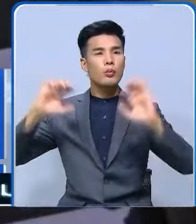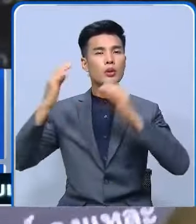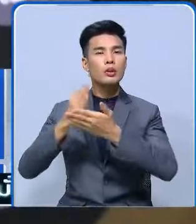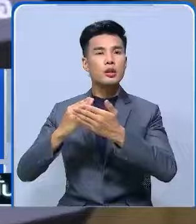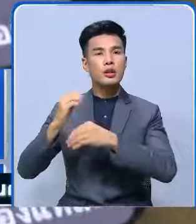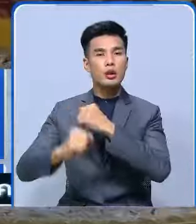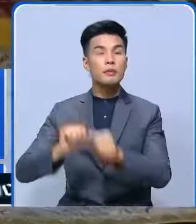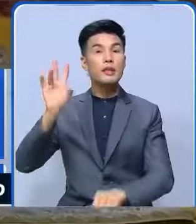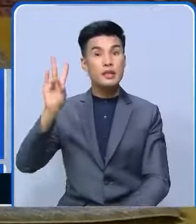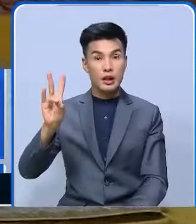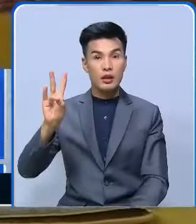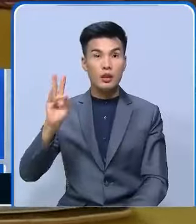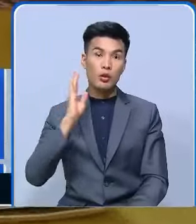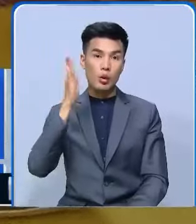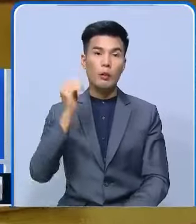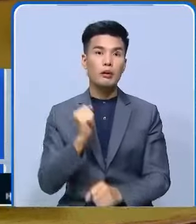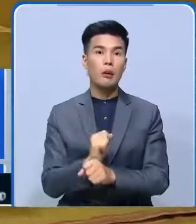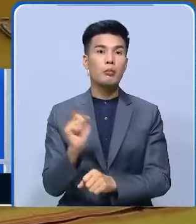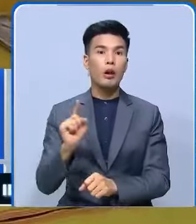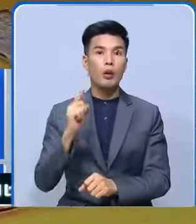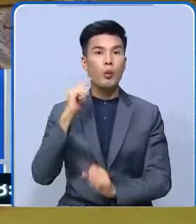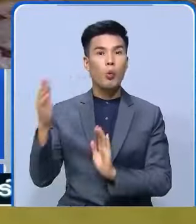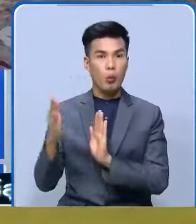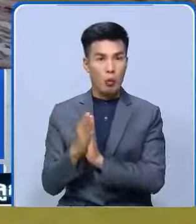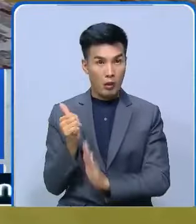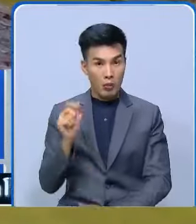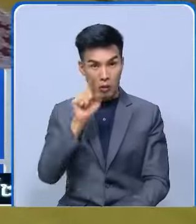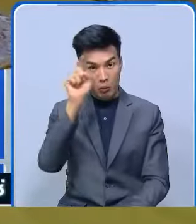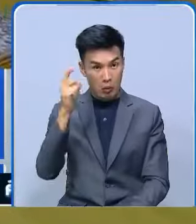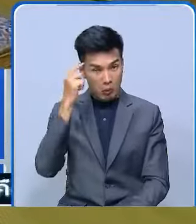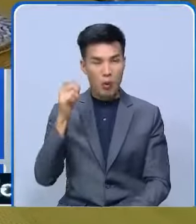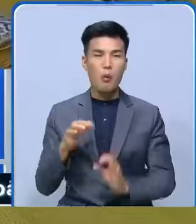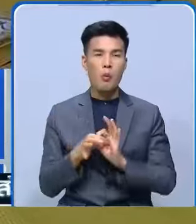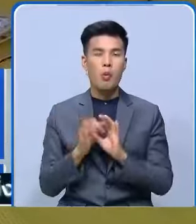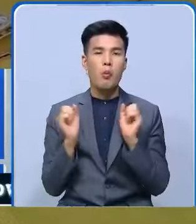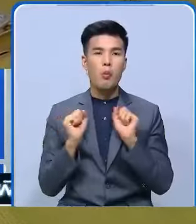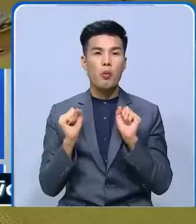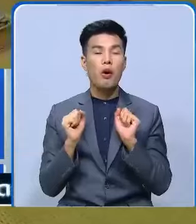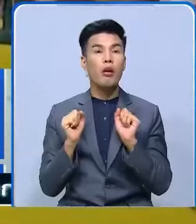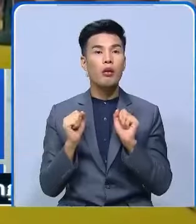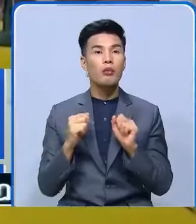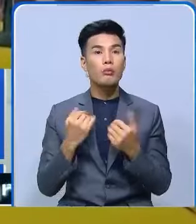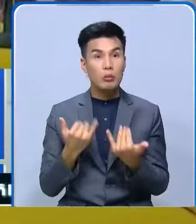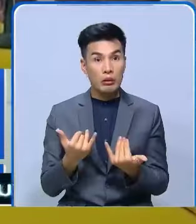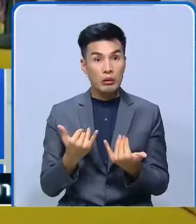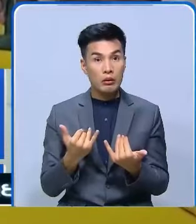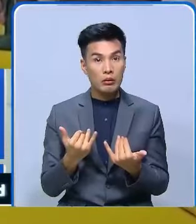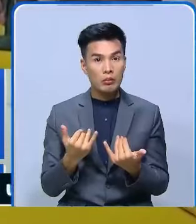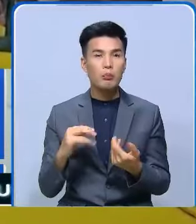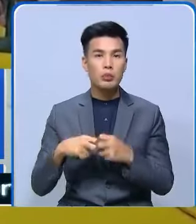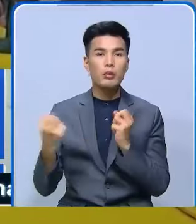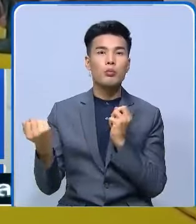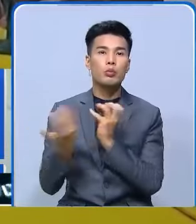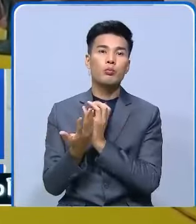คะหลังจากนี้ไม่รู้ว่าอนาคตจะทำงานด้วยกันได้หรือเปล่ากังวลใจค่ะว่าสิ่งที่เกิดขึ้นในวันนี้อาจจะได้รับผล